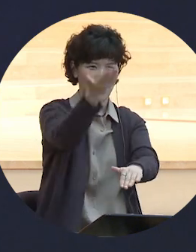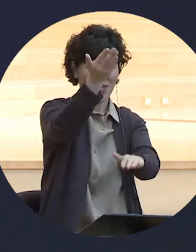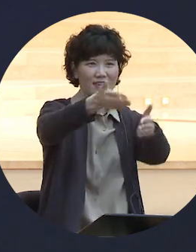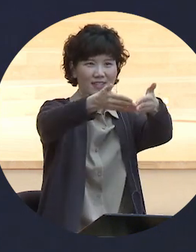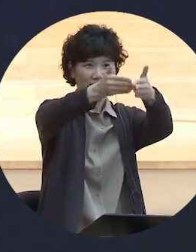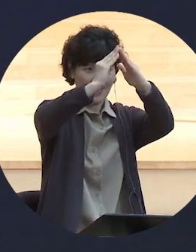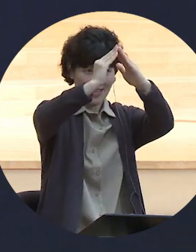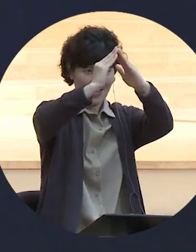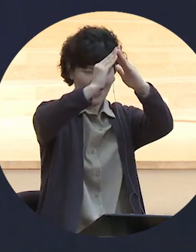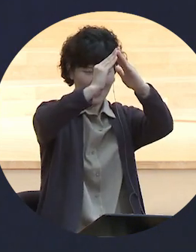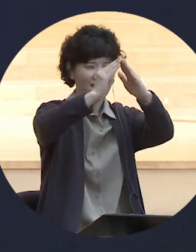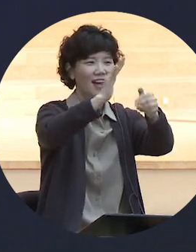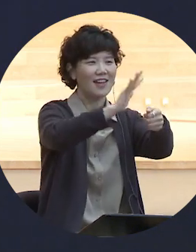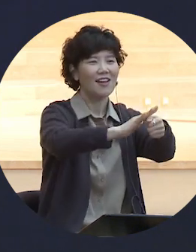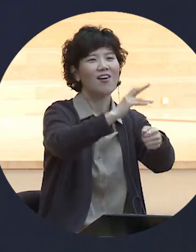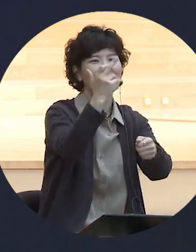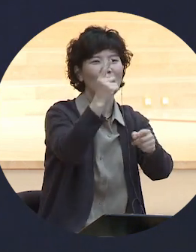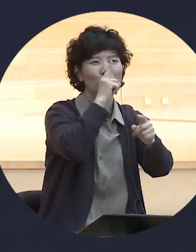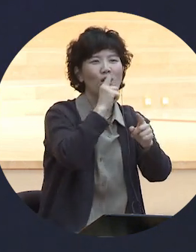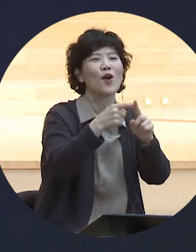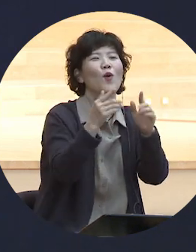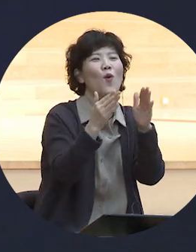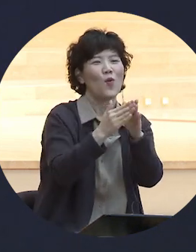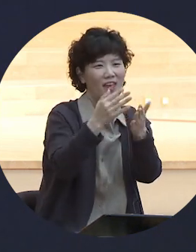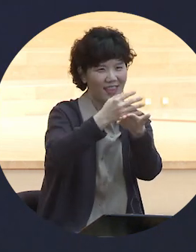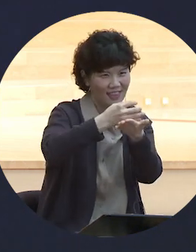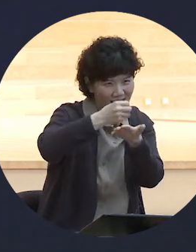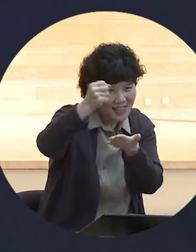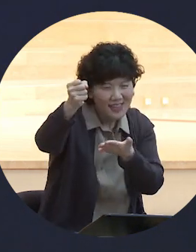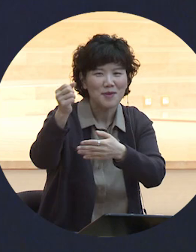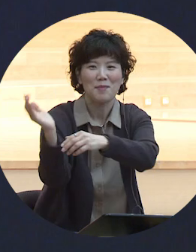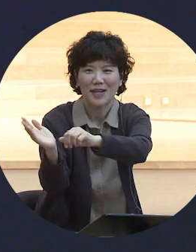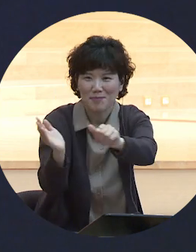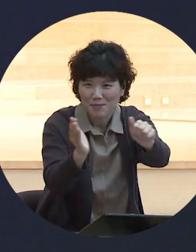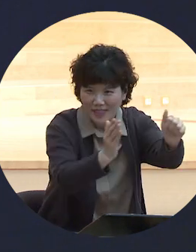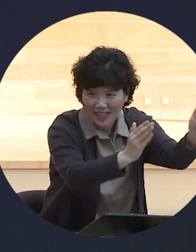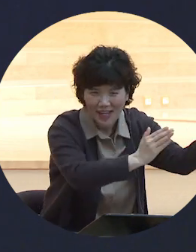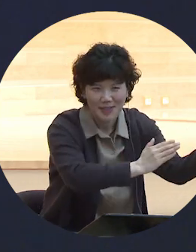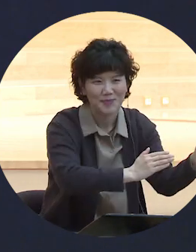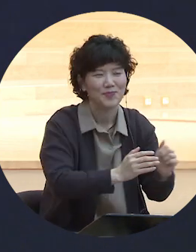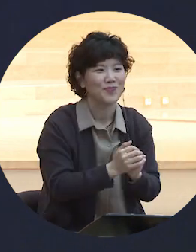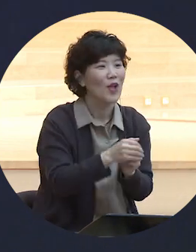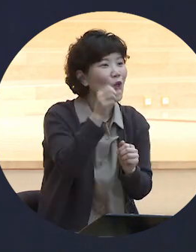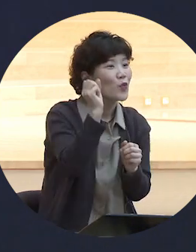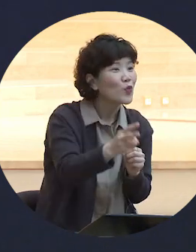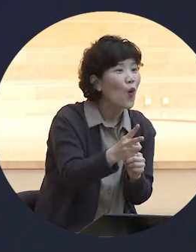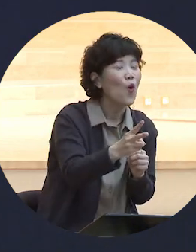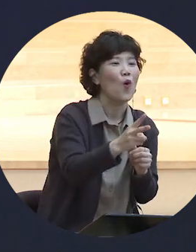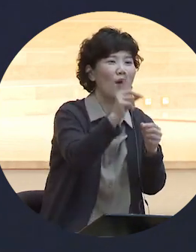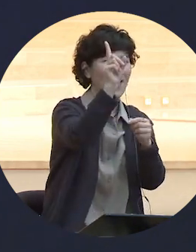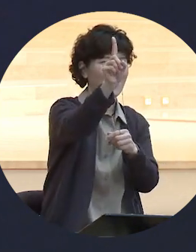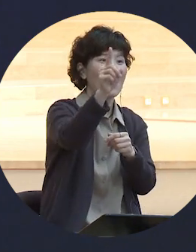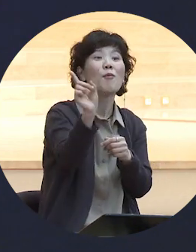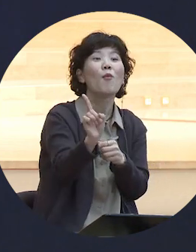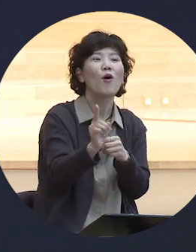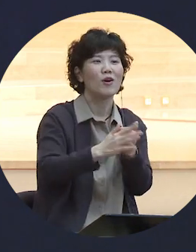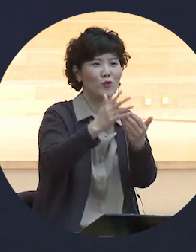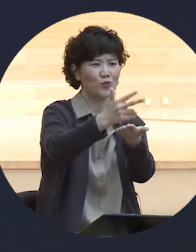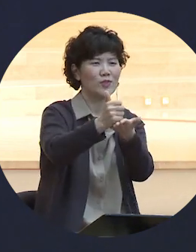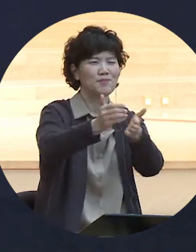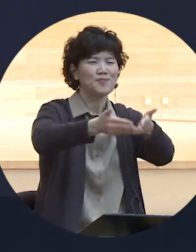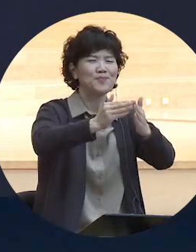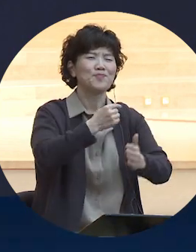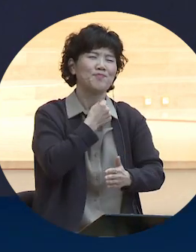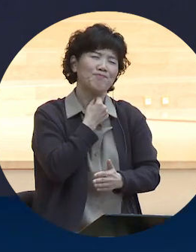세워지는 경산중앙교회 될 수 있기를 주의 이름으로 축원합니다. 또 하나 주님이 세우고자